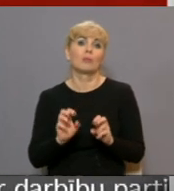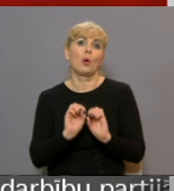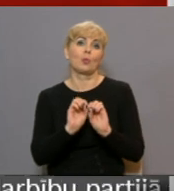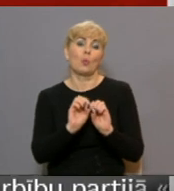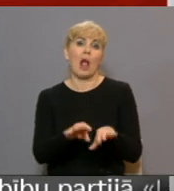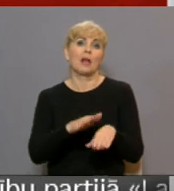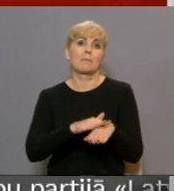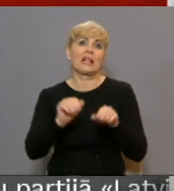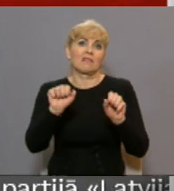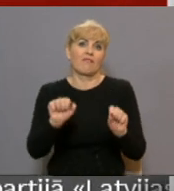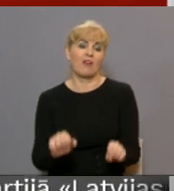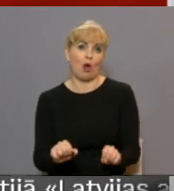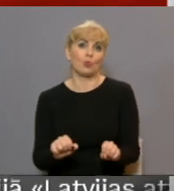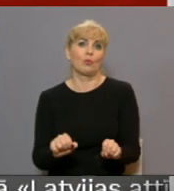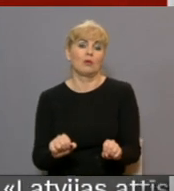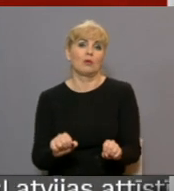šīs pilnvaras,